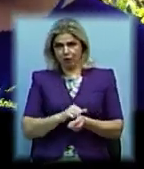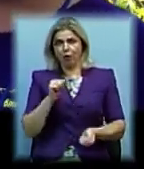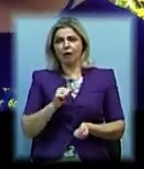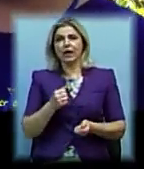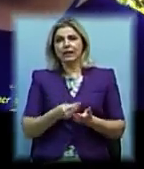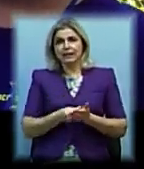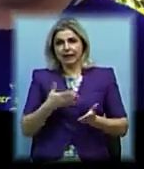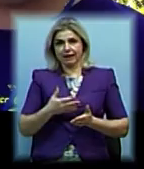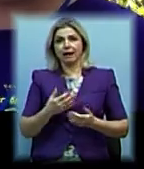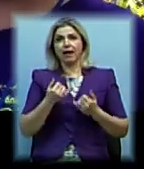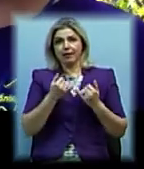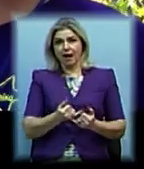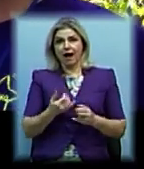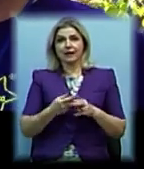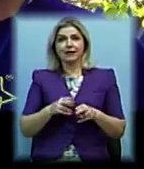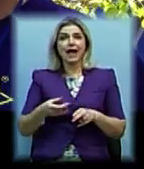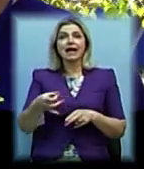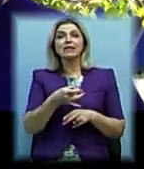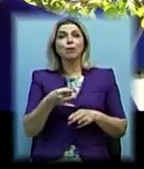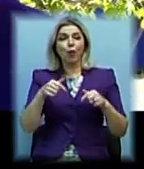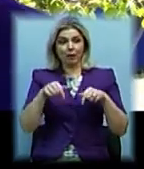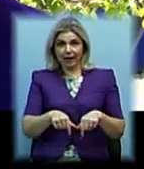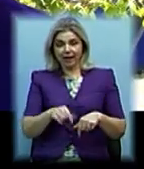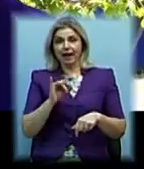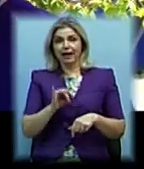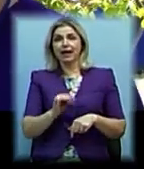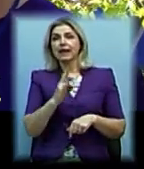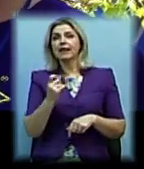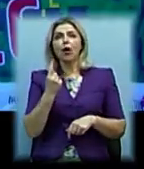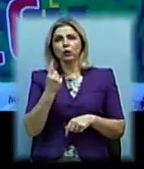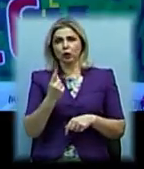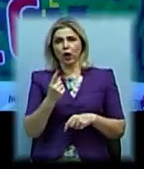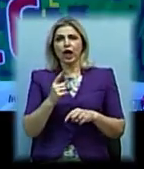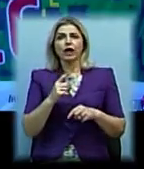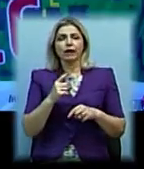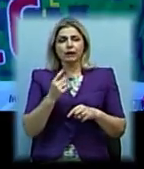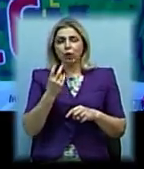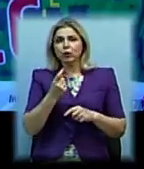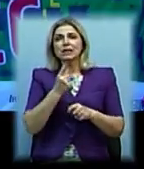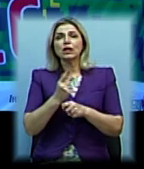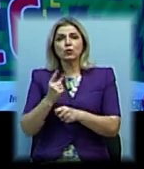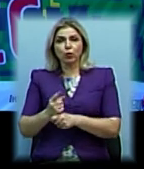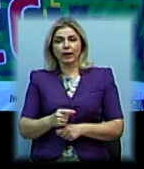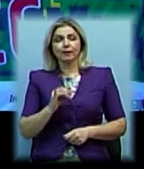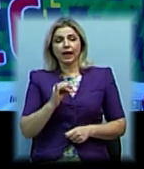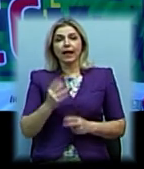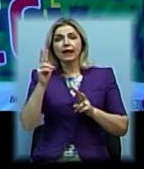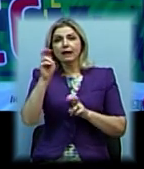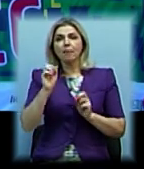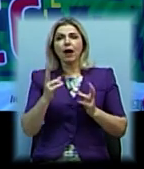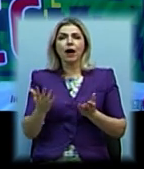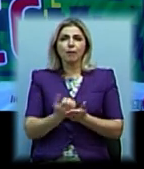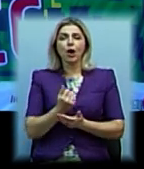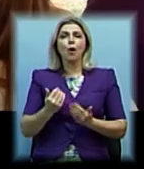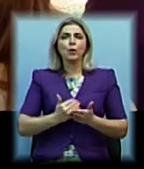принципова цінність для республіки, вільне відвідування і жодної цензури. Тема 20-ї студреспубліки – як досягти прогресу і